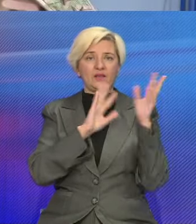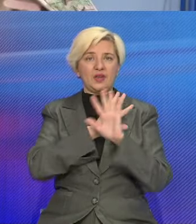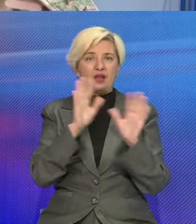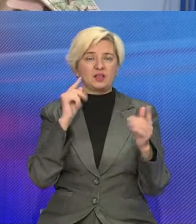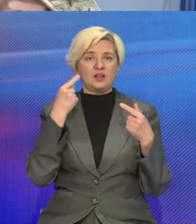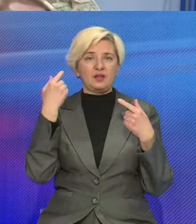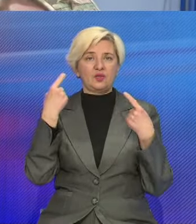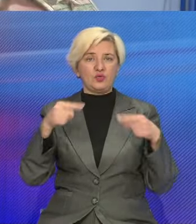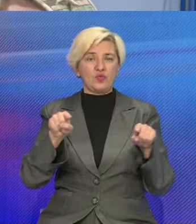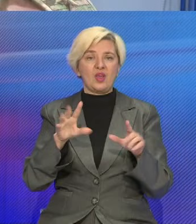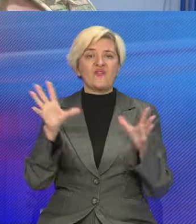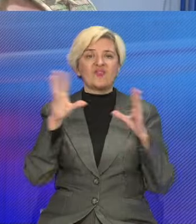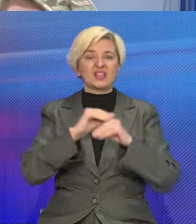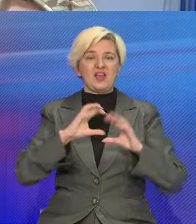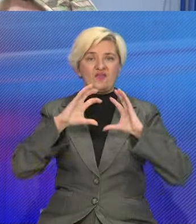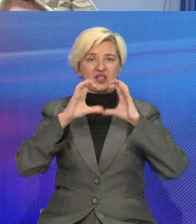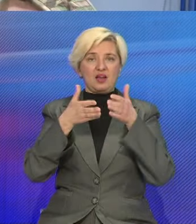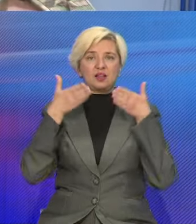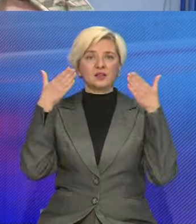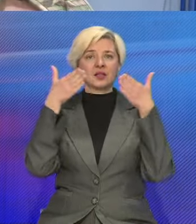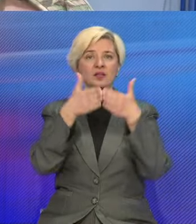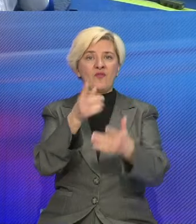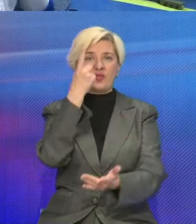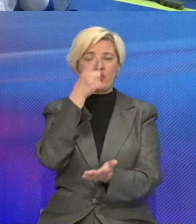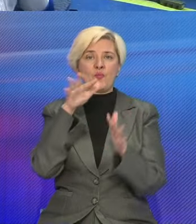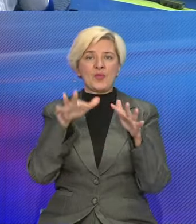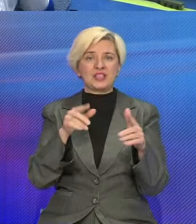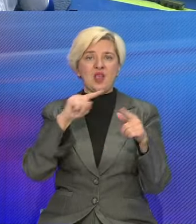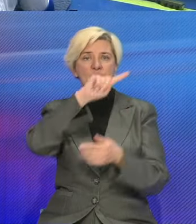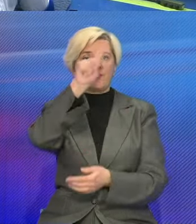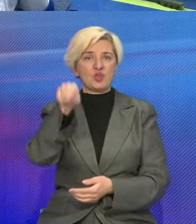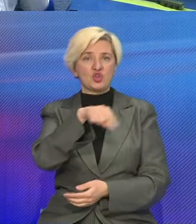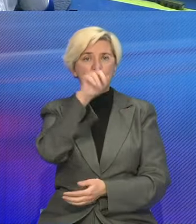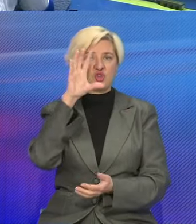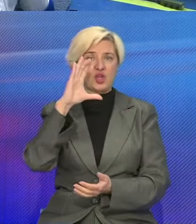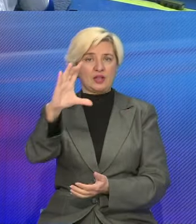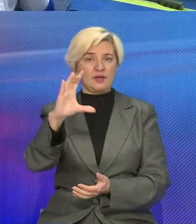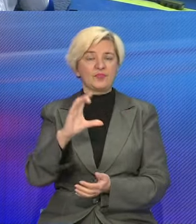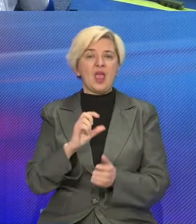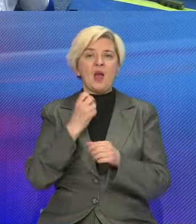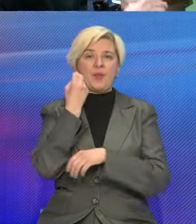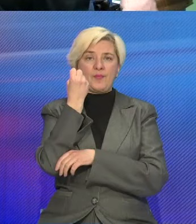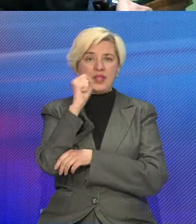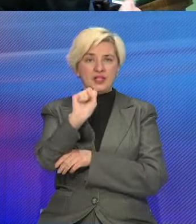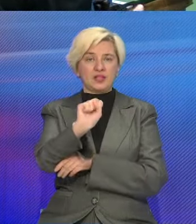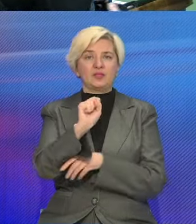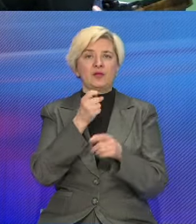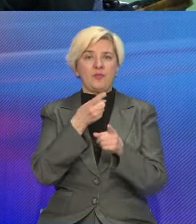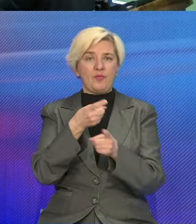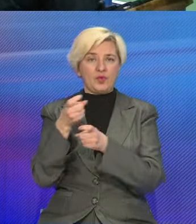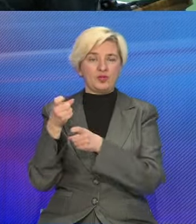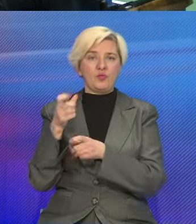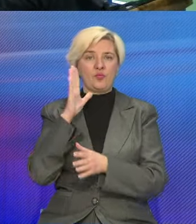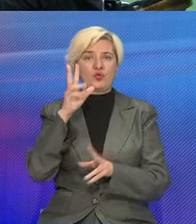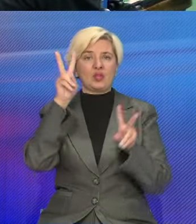вся вселення сосредоточилась в одному місці, це вмішання. Переможці чемпіонату по кулівій стрільбі на прізіх старшині Аблвиканкама будуть